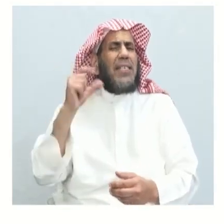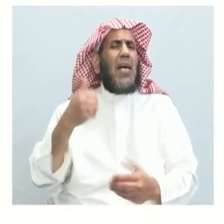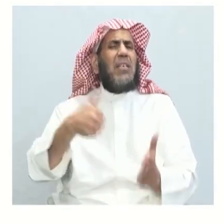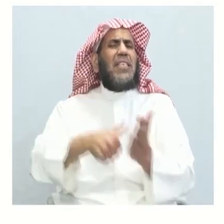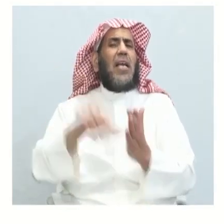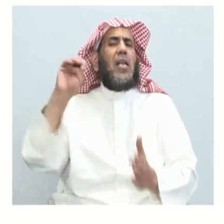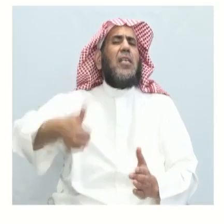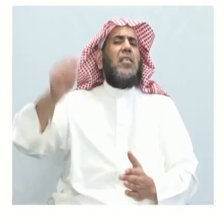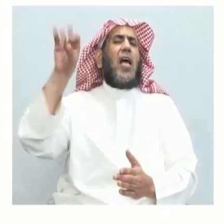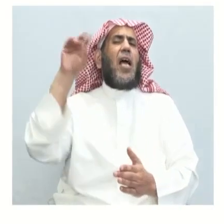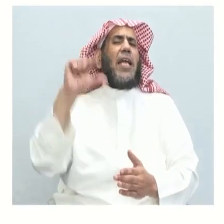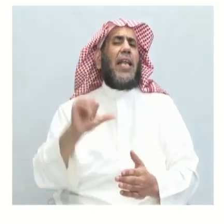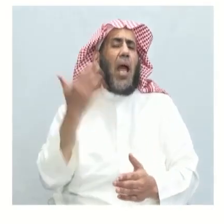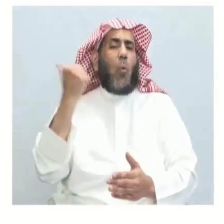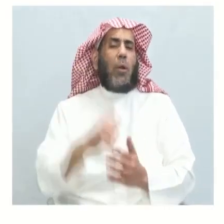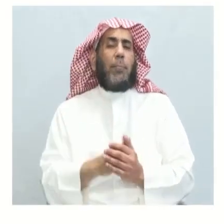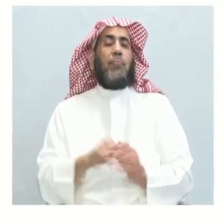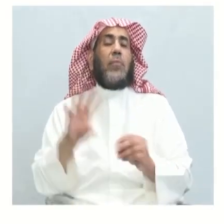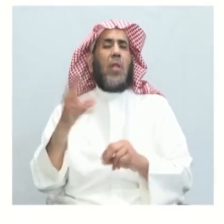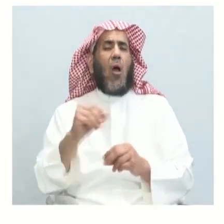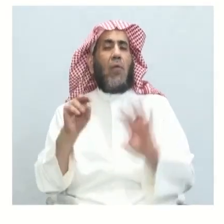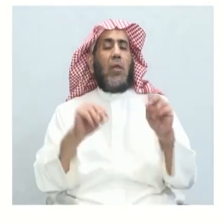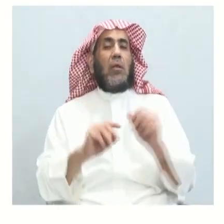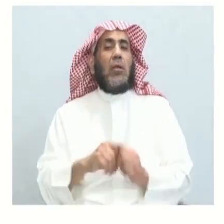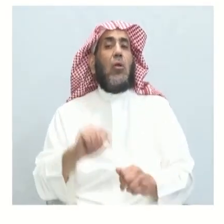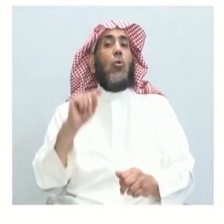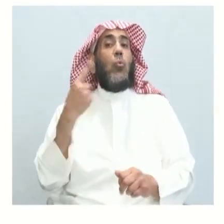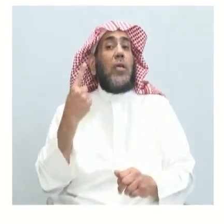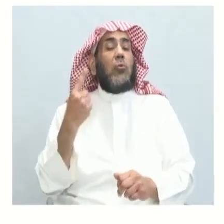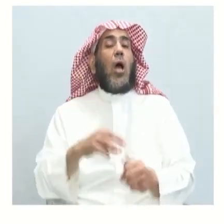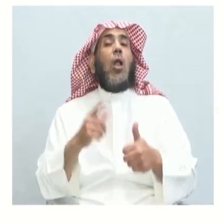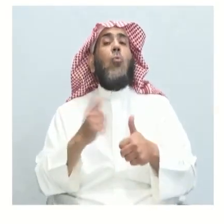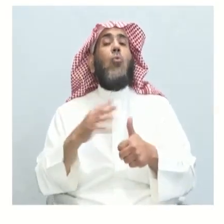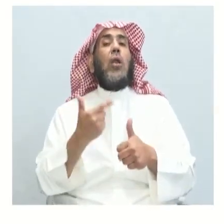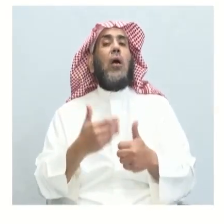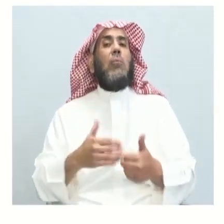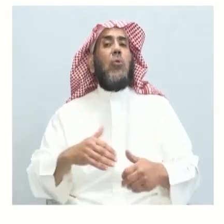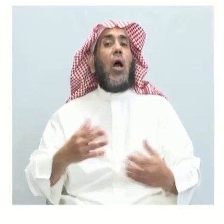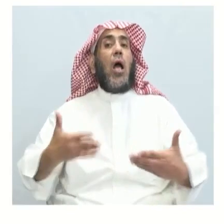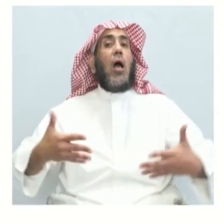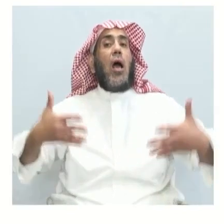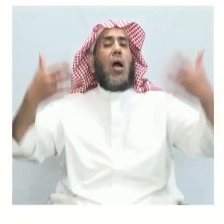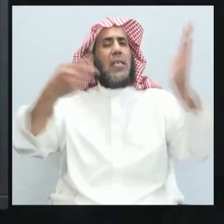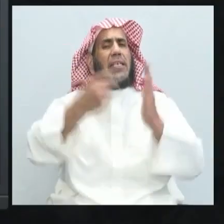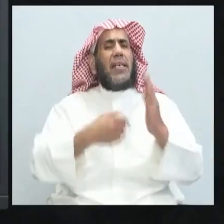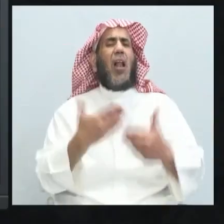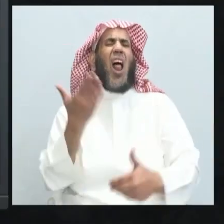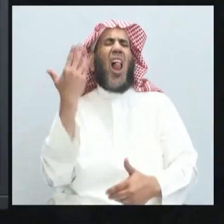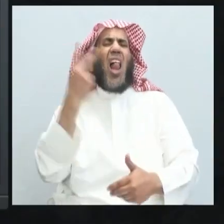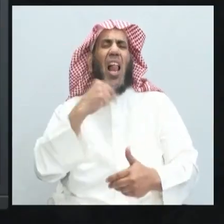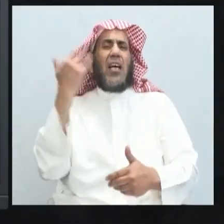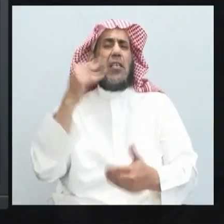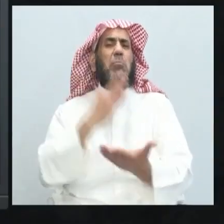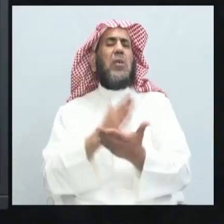طائفه من الامثال نحن ما زلنا في الوحده الاولى الادب القديم وايضا عرفنا ان الكتاب مقسم الى